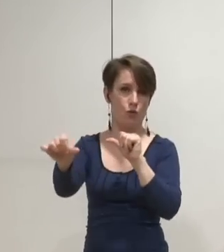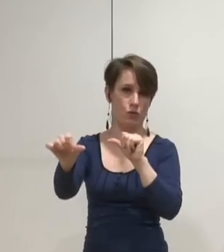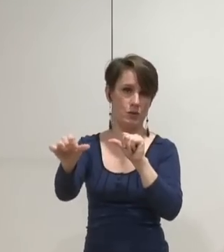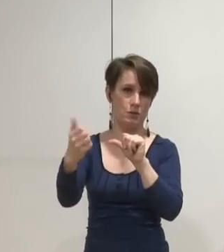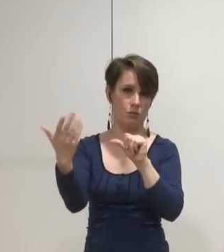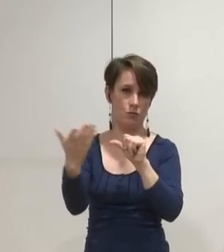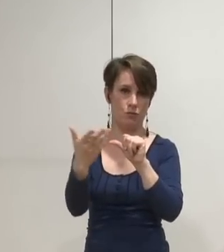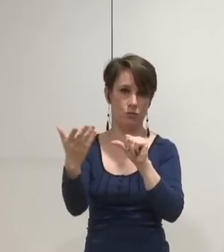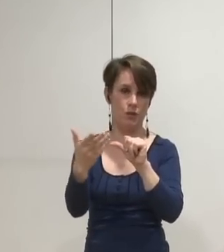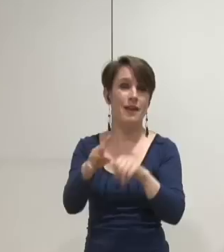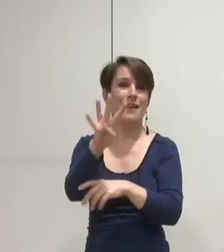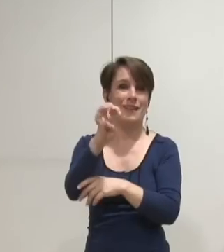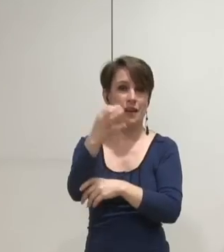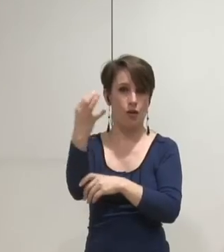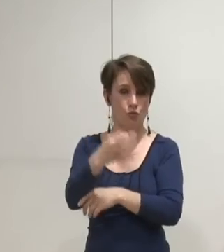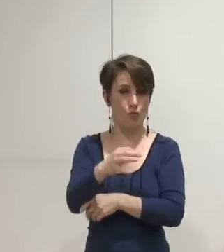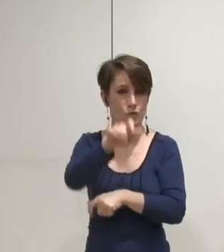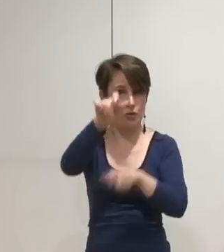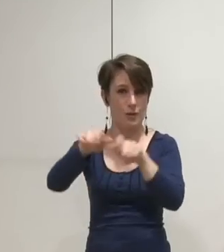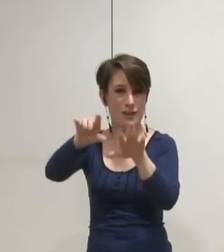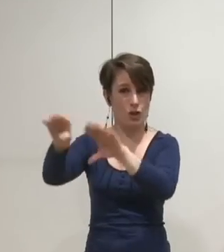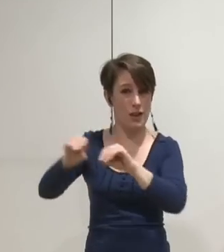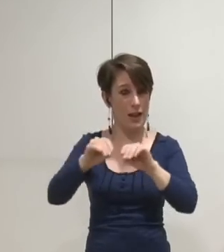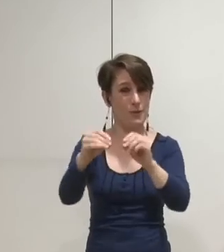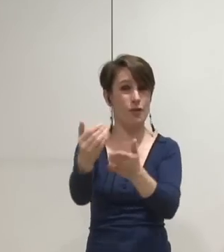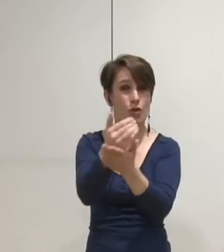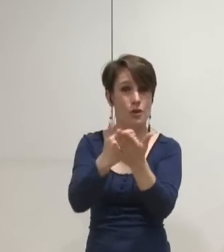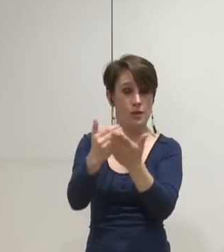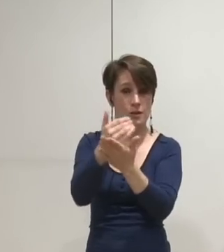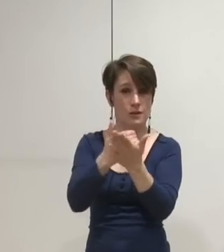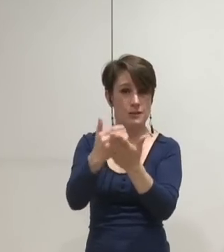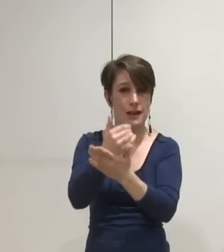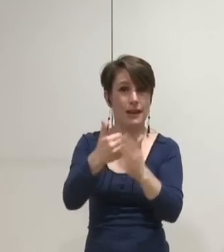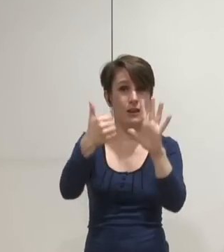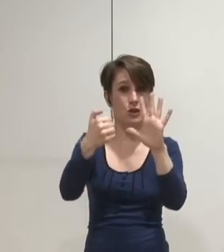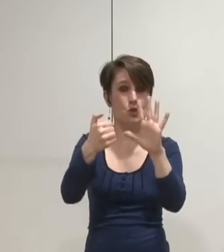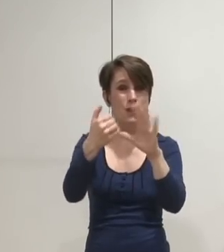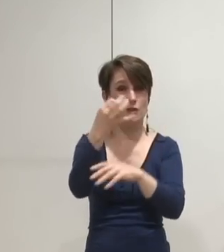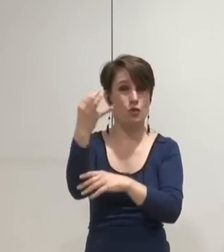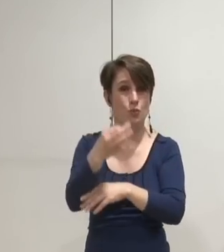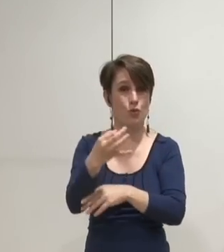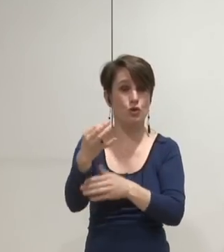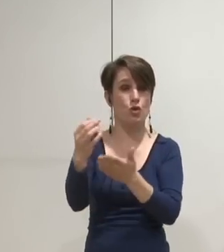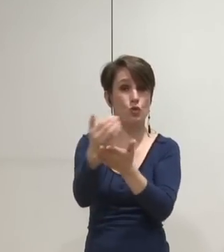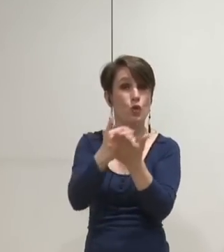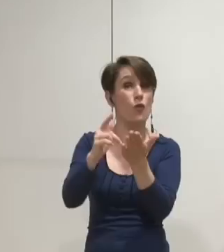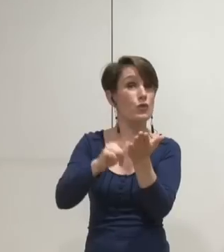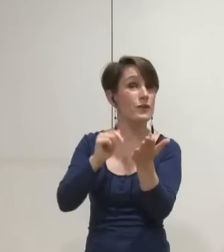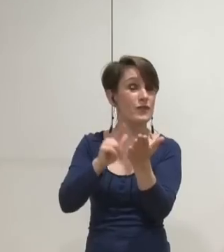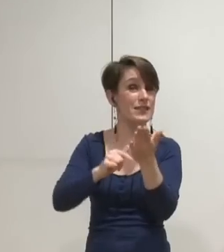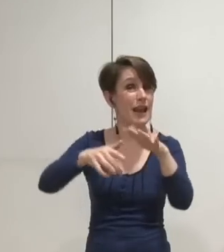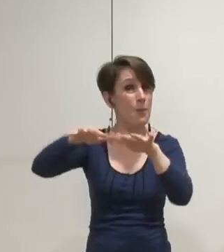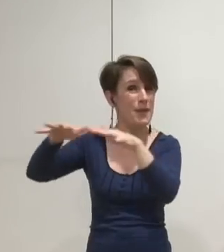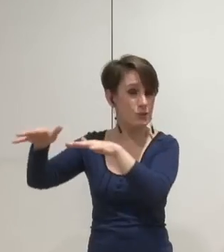que plus de 40 % des habitants donc vivent avec moins de 60 % du revenu fiscal médian pour la métropole